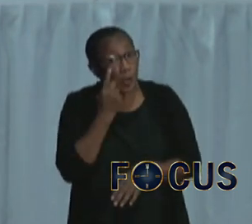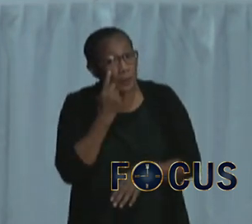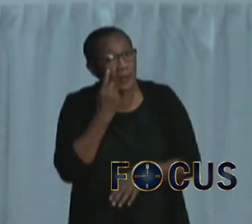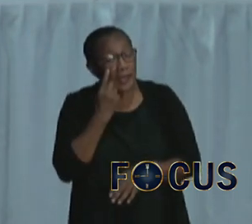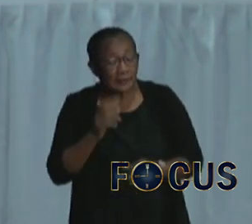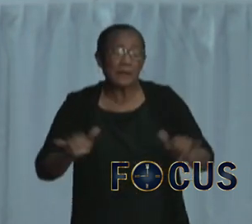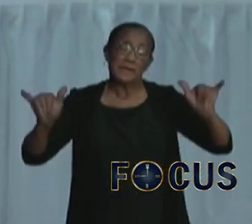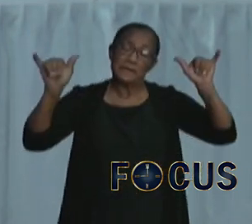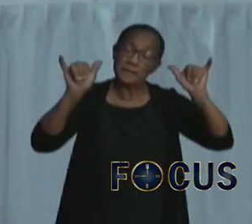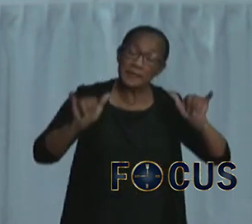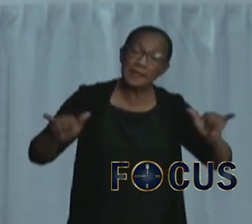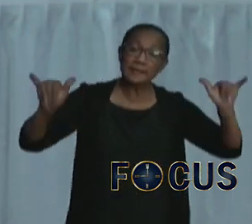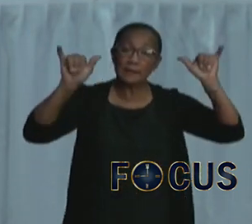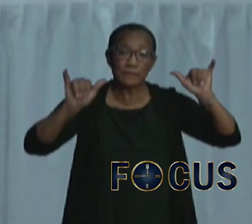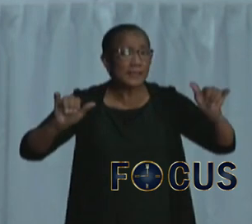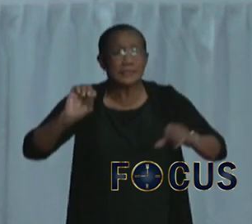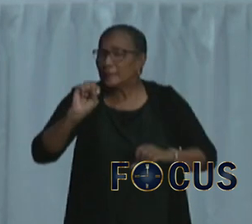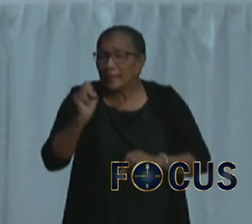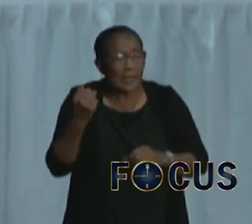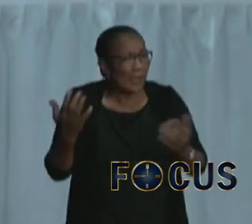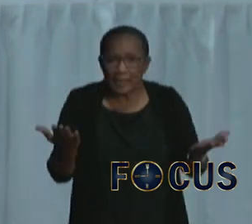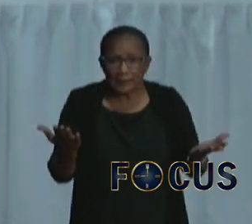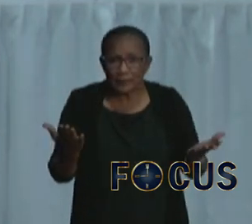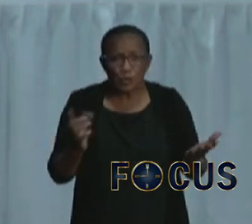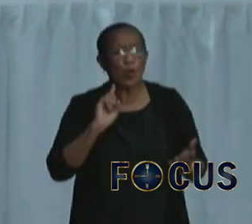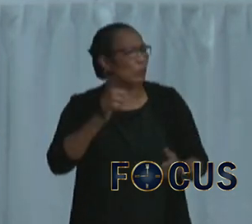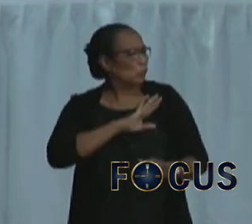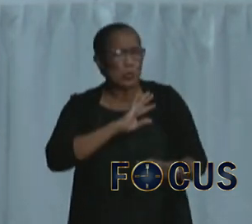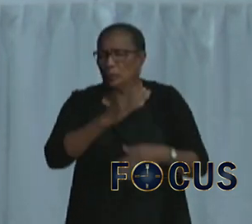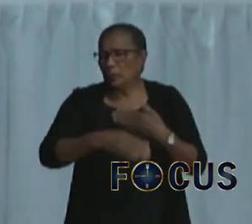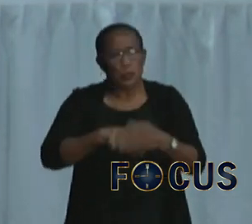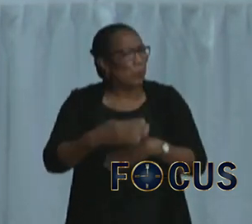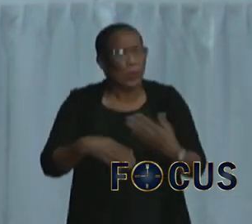Feesten, dat kan even niet, dat moet ook niet gebeuren.